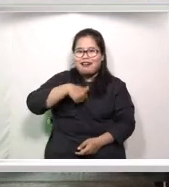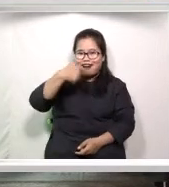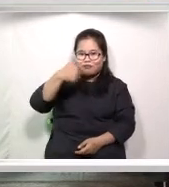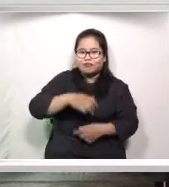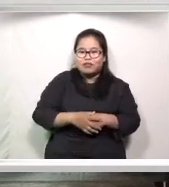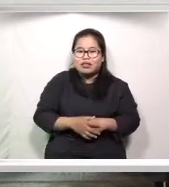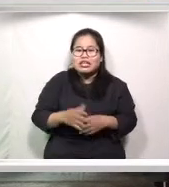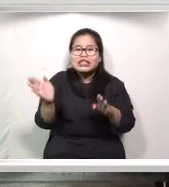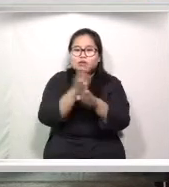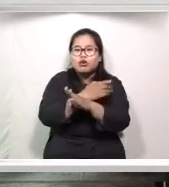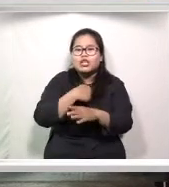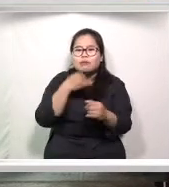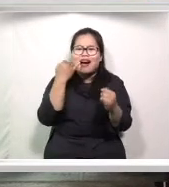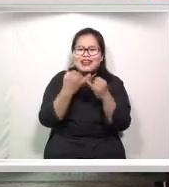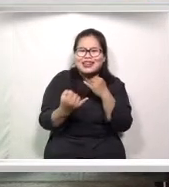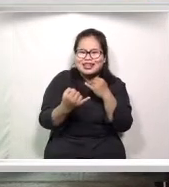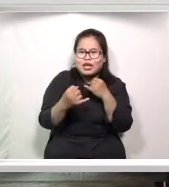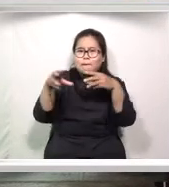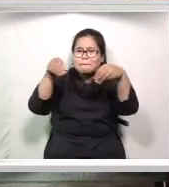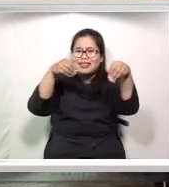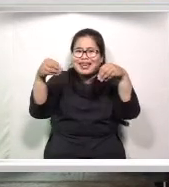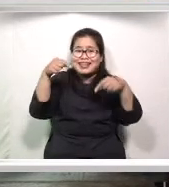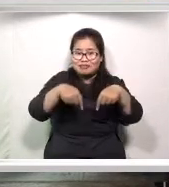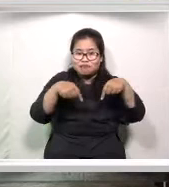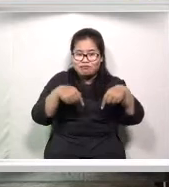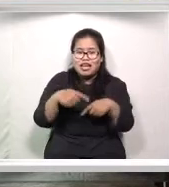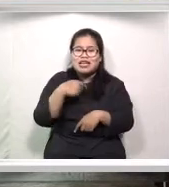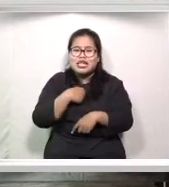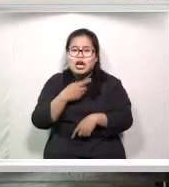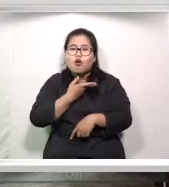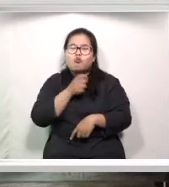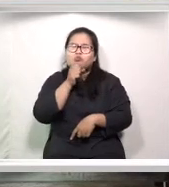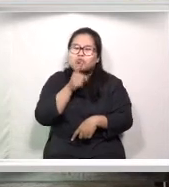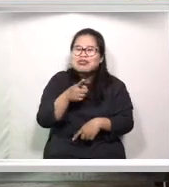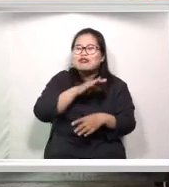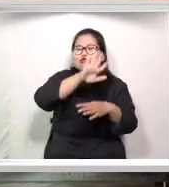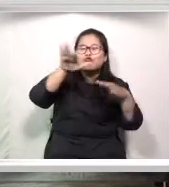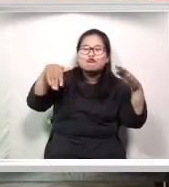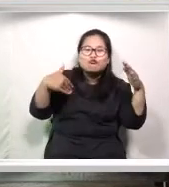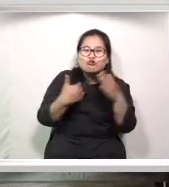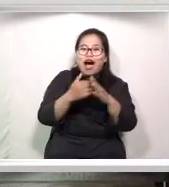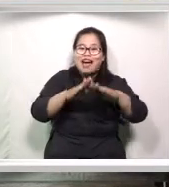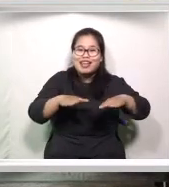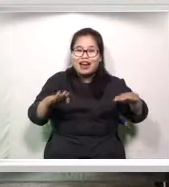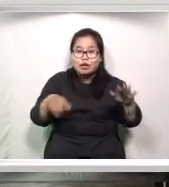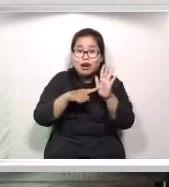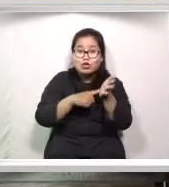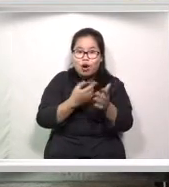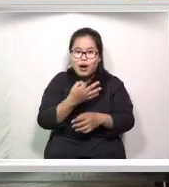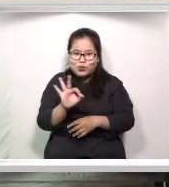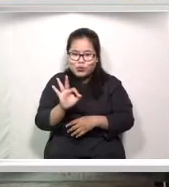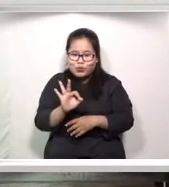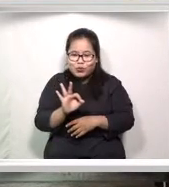banggakan, sebelum mengakhiri pembekalan materi ini, saya akan berpesan kepada seluruh adik-adik mahasiswa